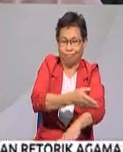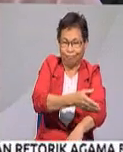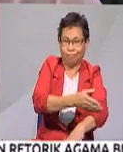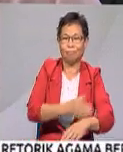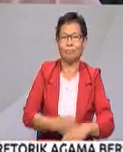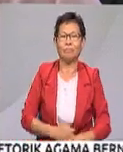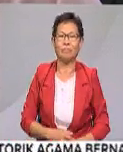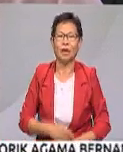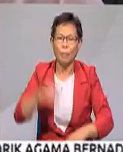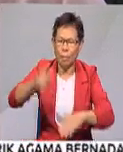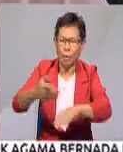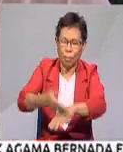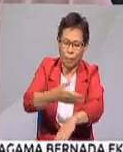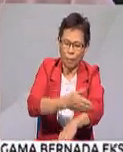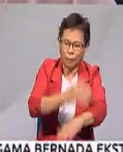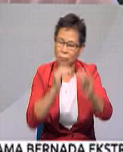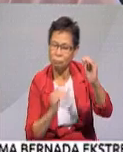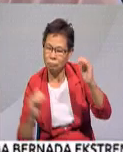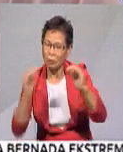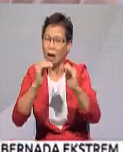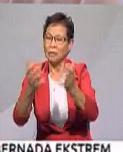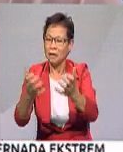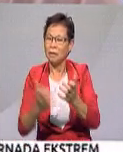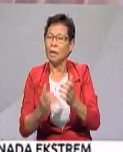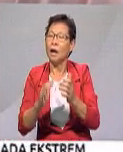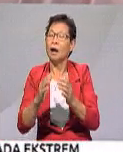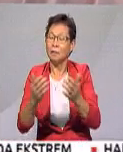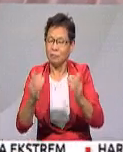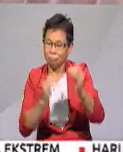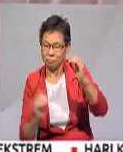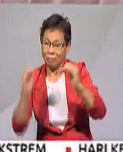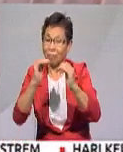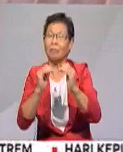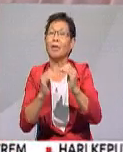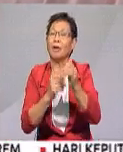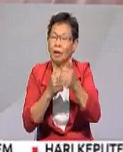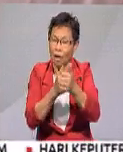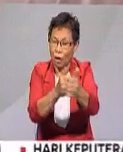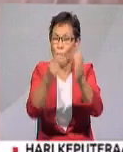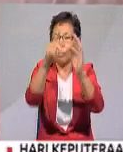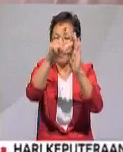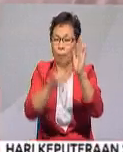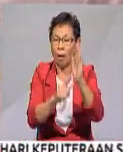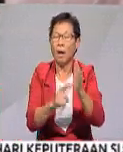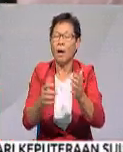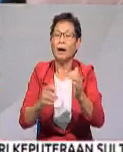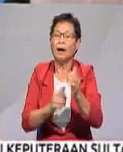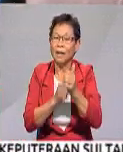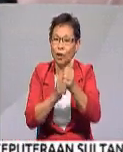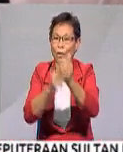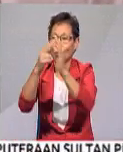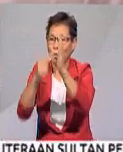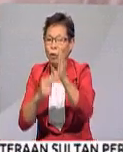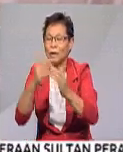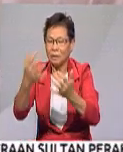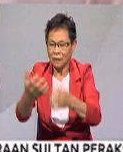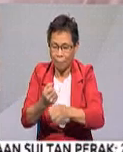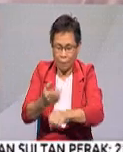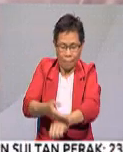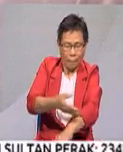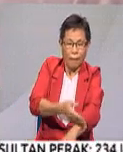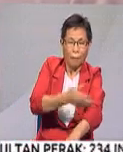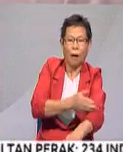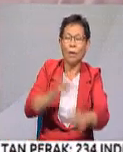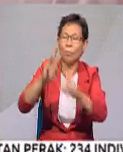Perlu diperbaiki supaya selaras dengan apa ini kehendak perlembagaan, kehendak undang-undang, dan perlu diperbaiki supaya dapat memperbaiki apa